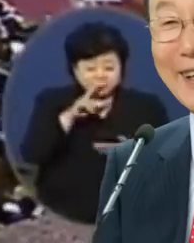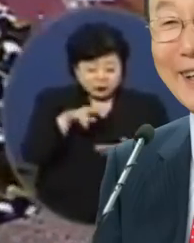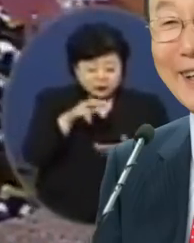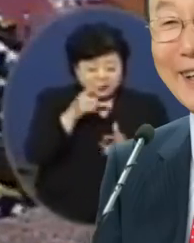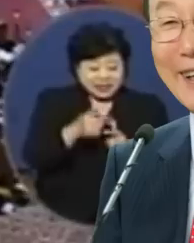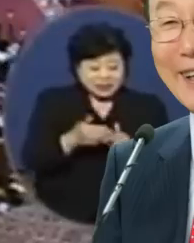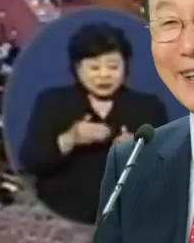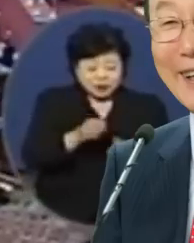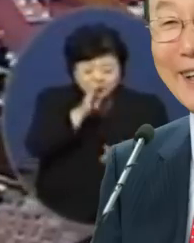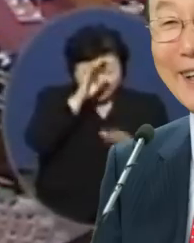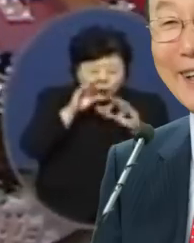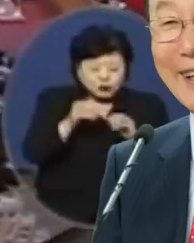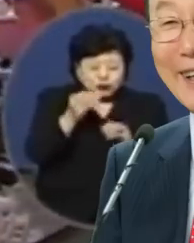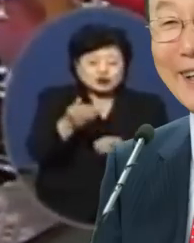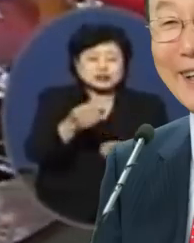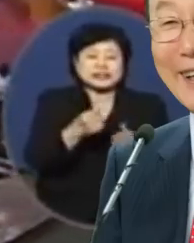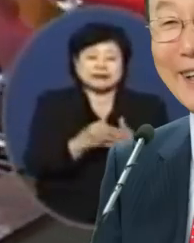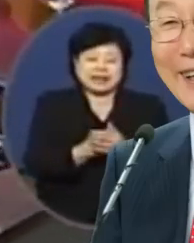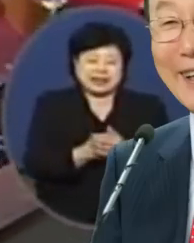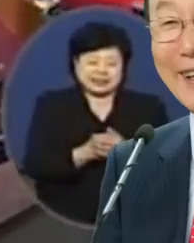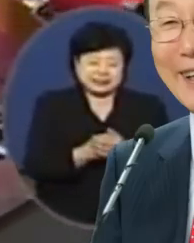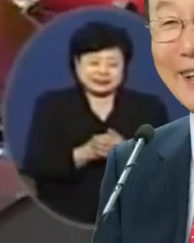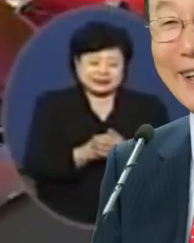말하기를 예수님이 병을 고치기 때문에